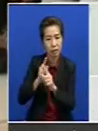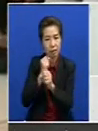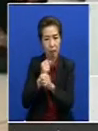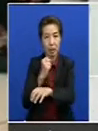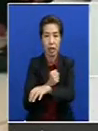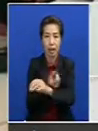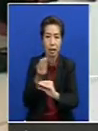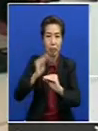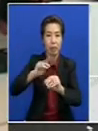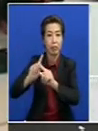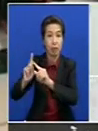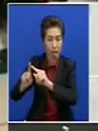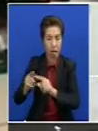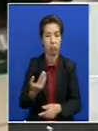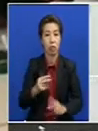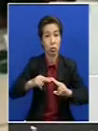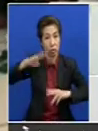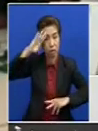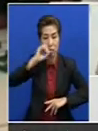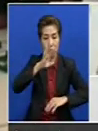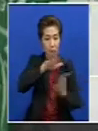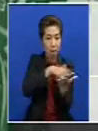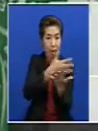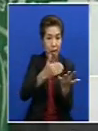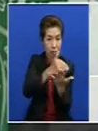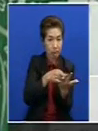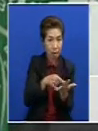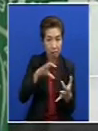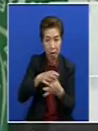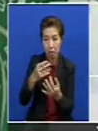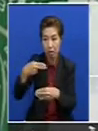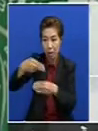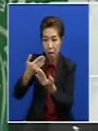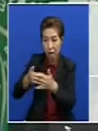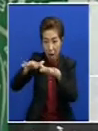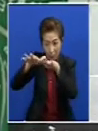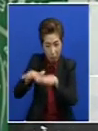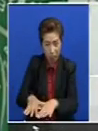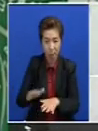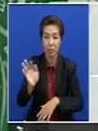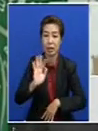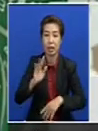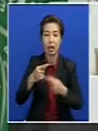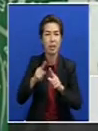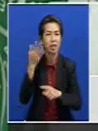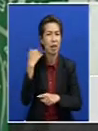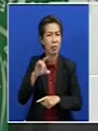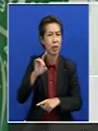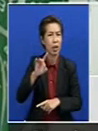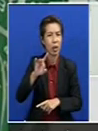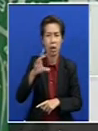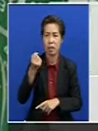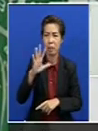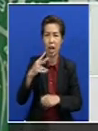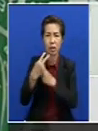ะเจ้าชายโมฮัมเหม็ดทรงยืนยันว่าแผนการนี้ไม่เกี่ยวกับราคาน้ำมันที่ลดลงเกินครึ่งจากราคาสูงสุด115 ดอลลาร์ต่อบาร์เรลเ